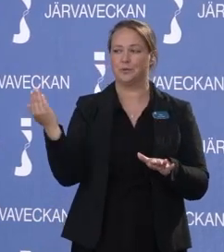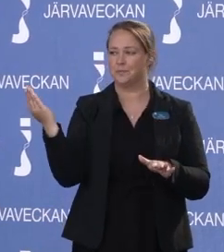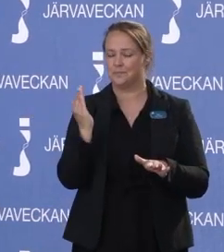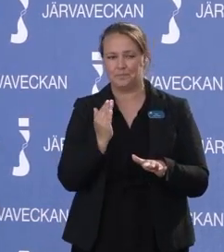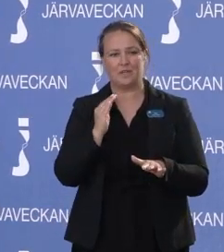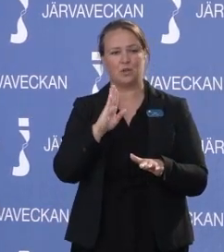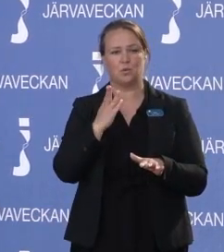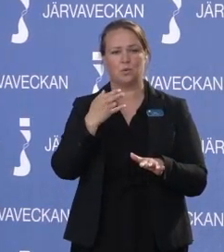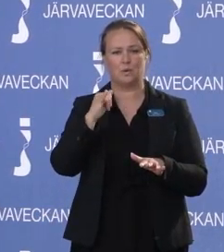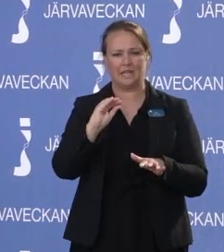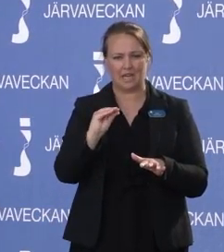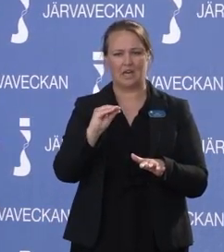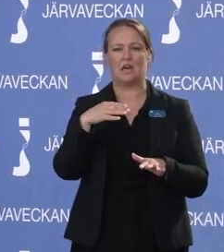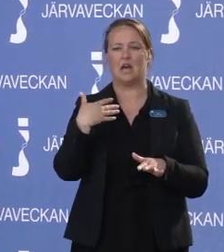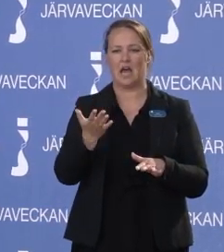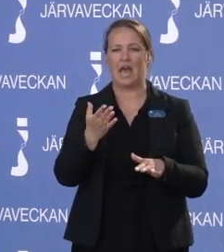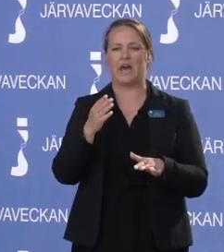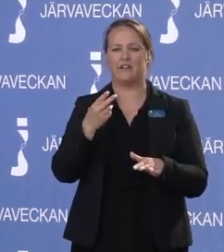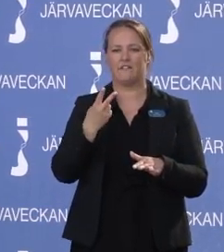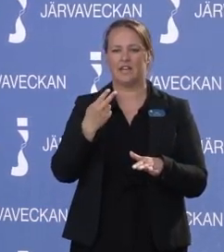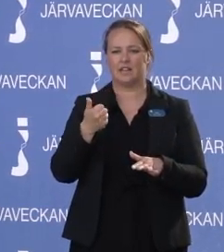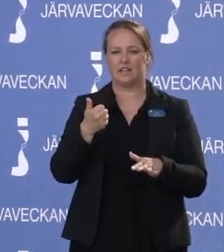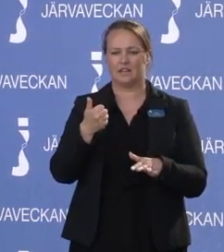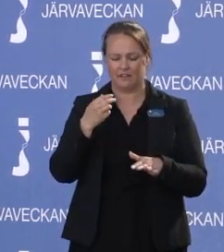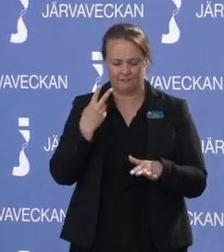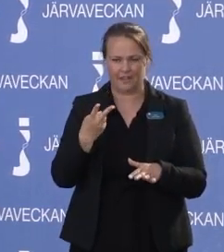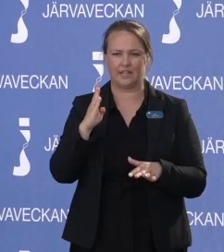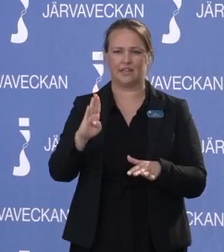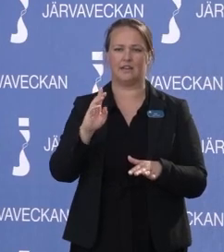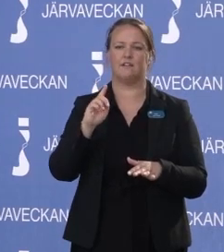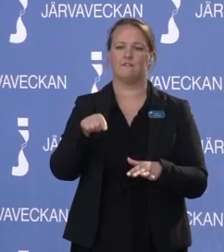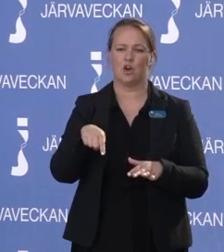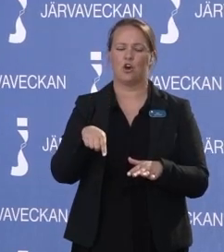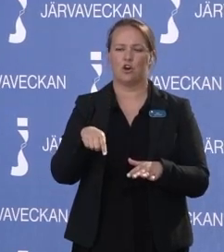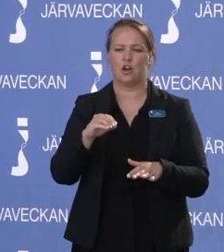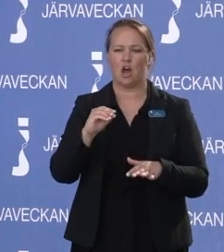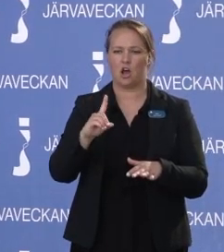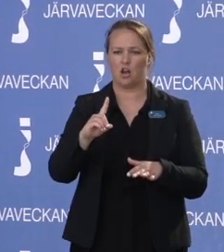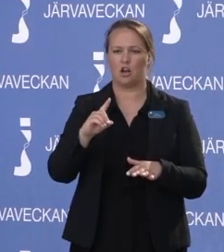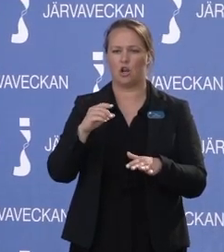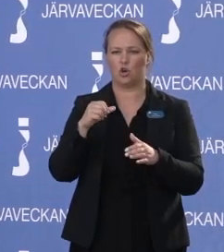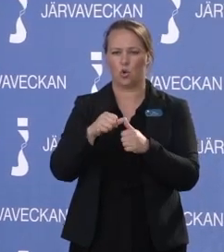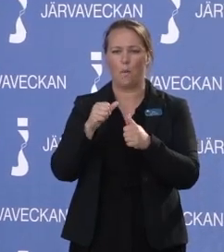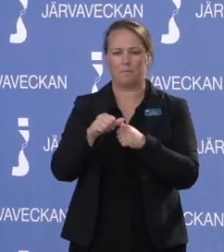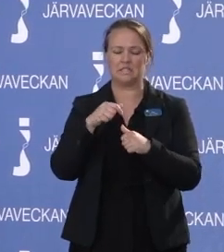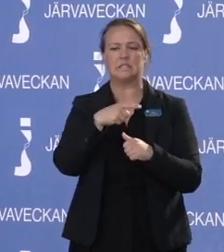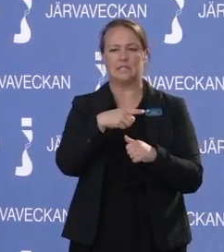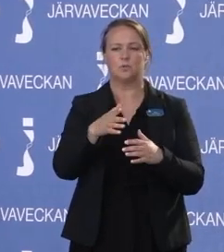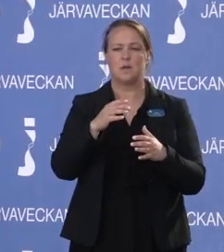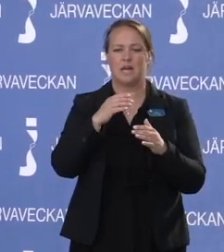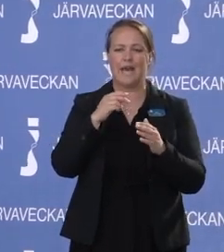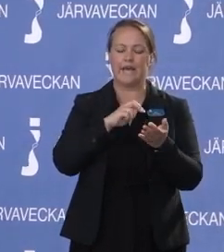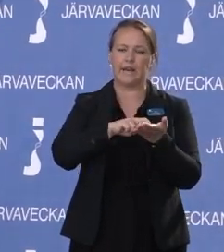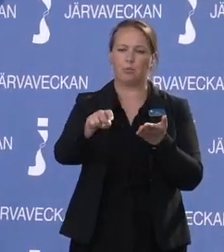är vd för Alkompis. Det är ett svenskt mediehus som rapporterar på arabiska. Och Michelle Kadir som är